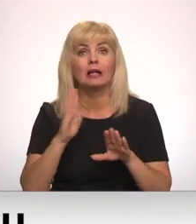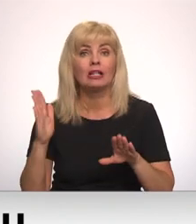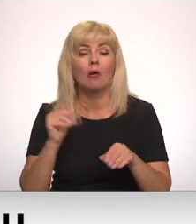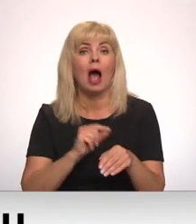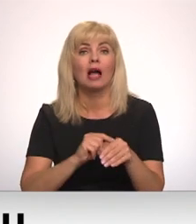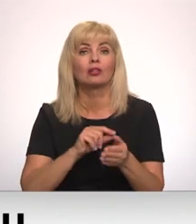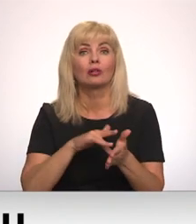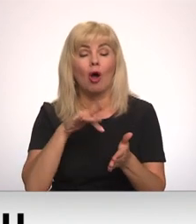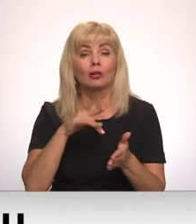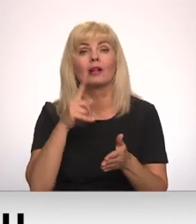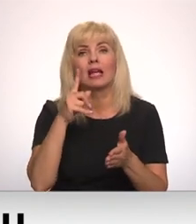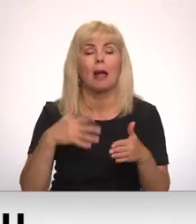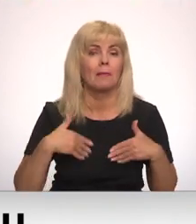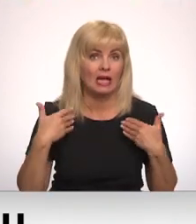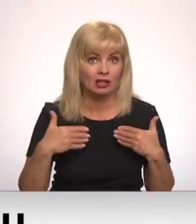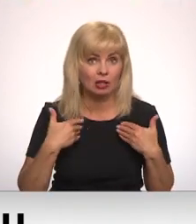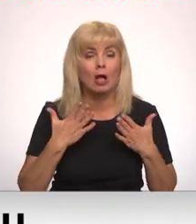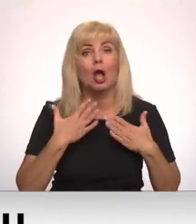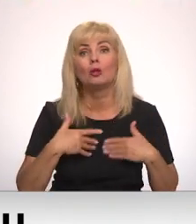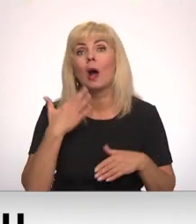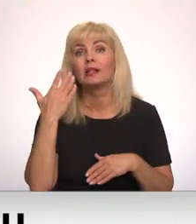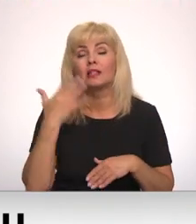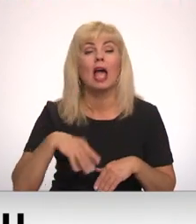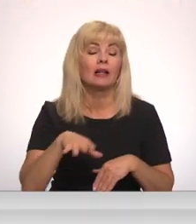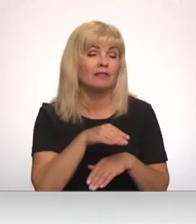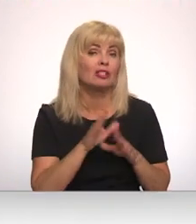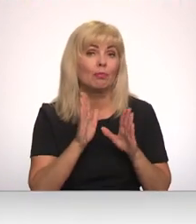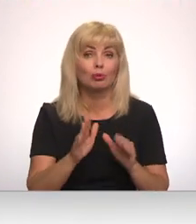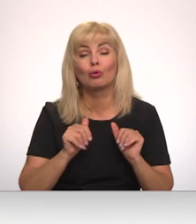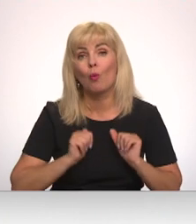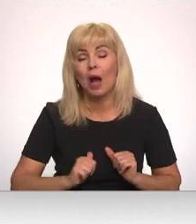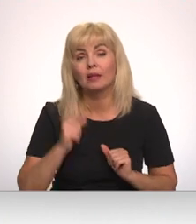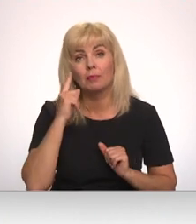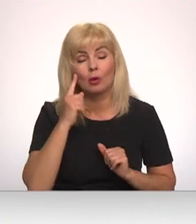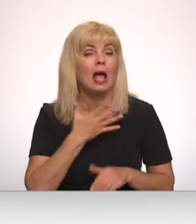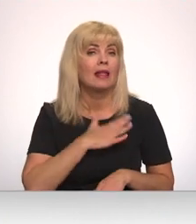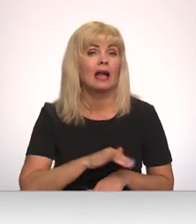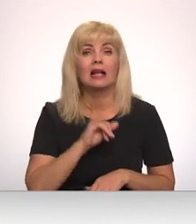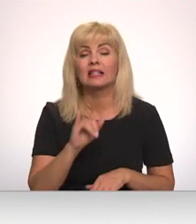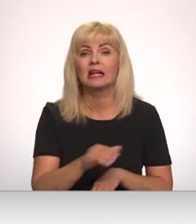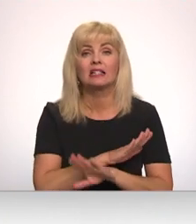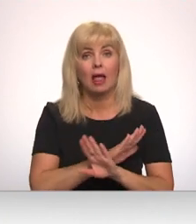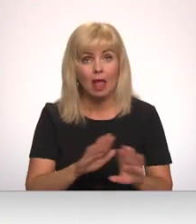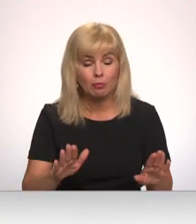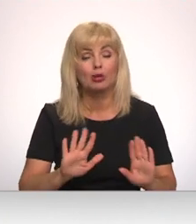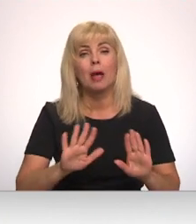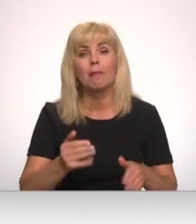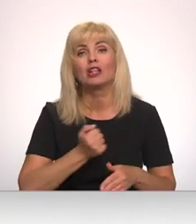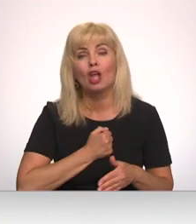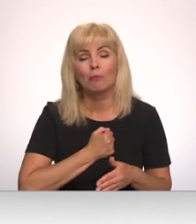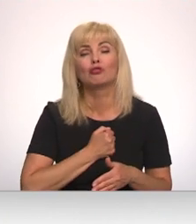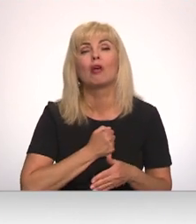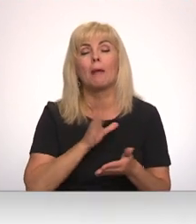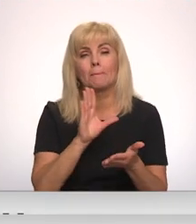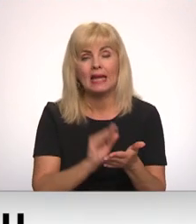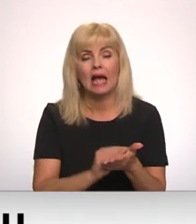donoru centrā tikai priecājas. Mēs ļoti ceram, ka viss būs godīgi un prātīgi un nekas slikts neatgadīsies, bet diemžēl pieredze rāda,